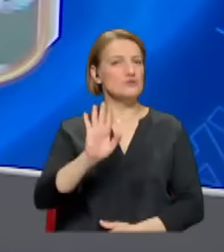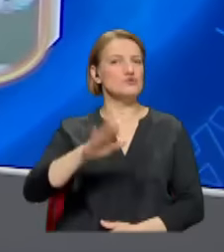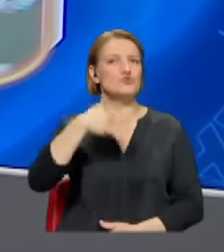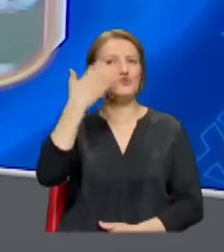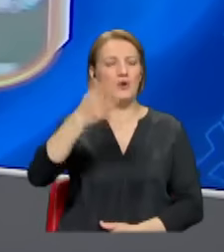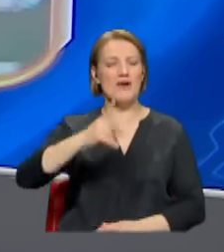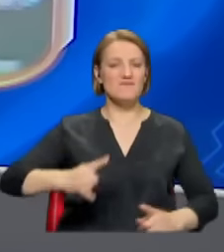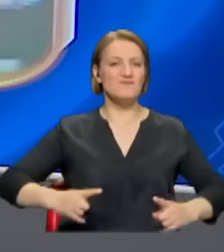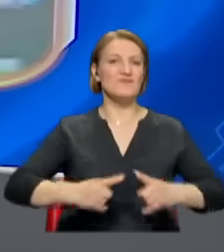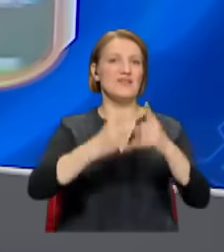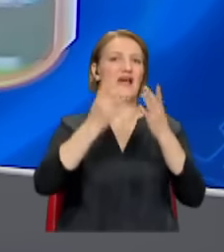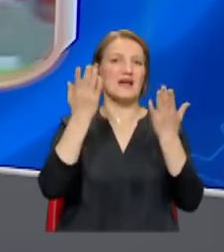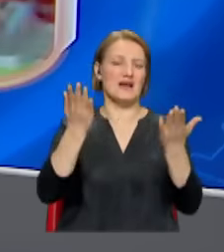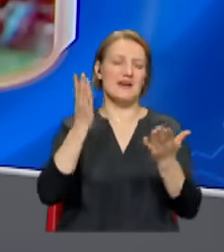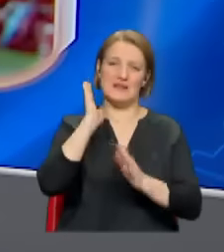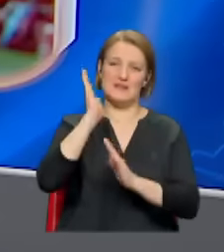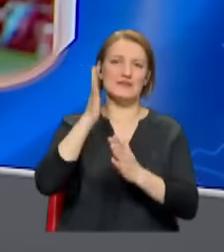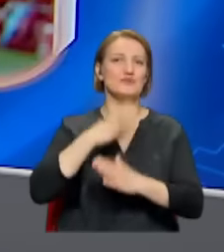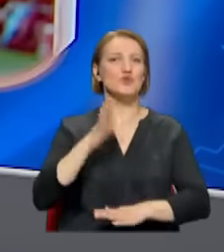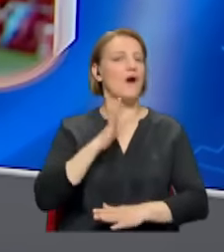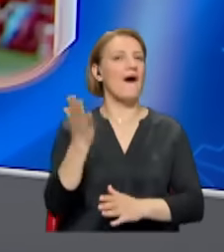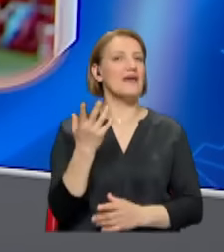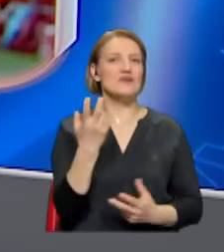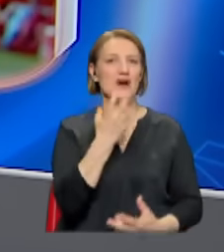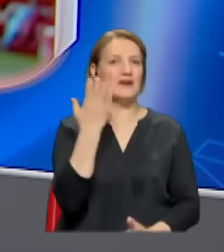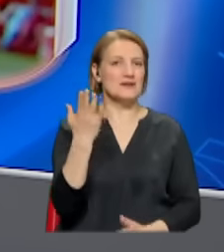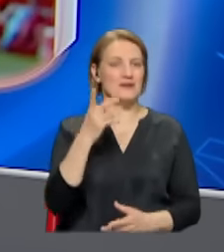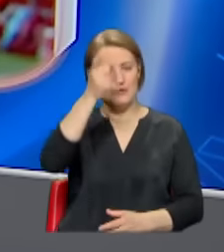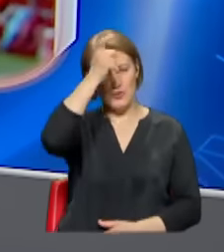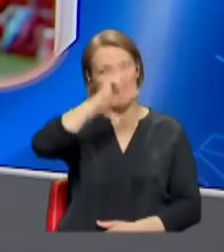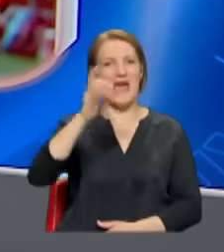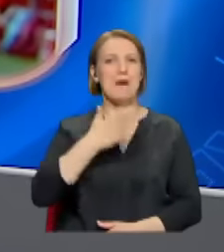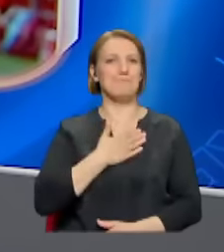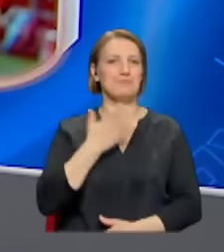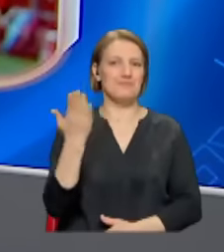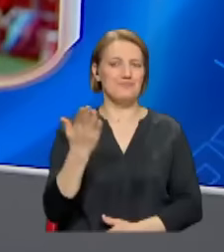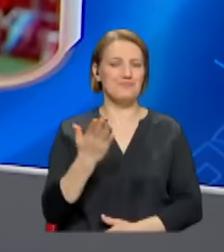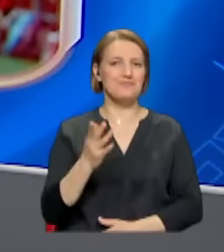da finale kadar yürüsünler. Hangi şarkıyla? Türkiye'm şarkısıyla.